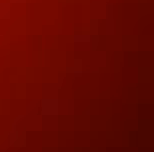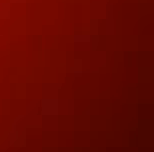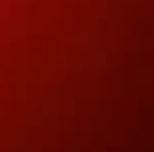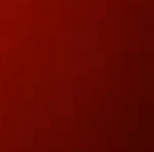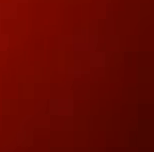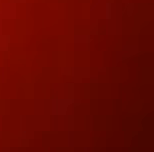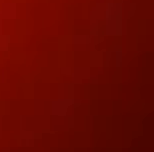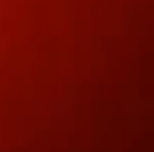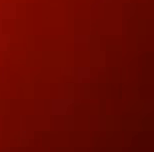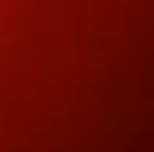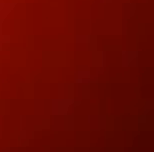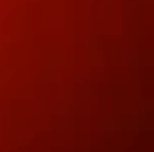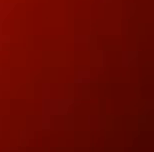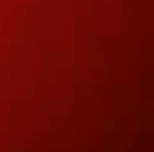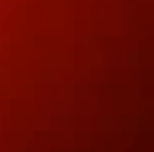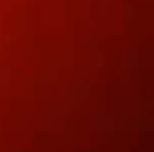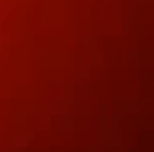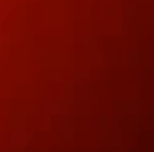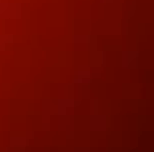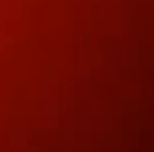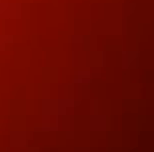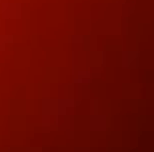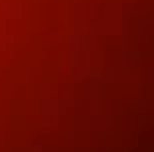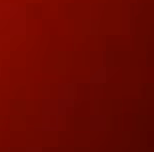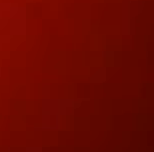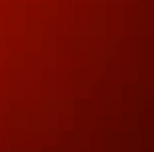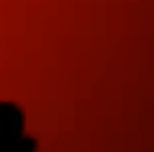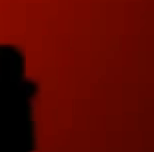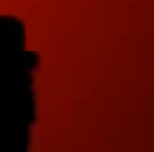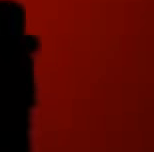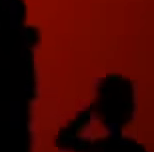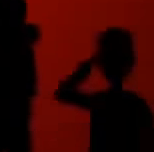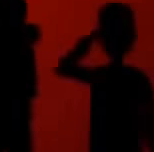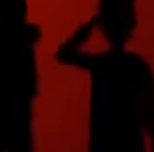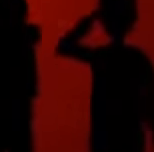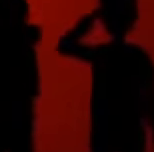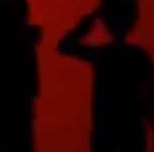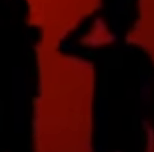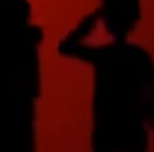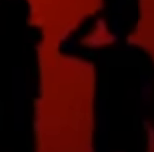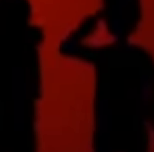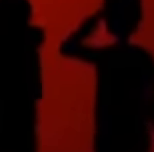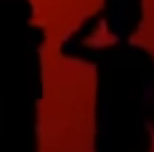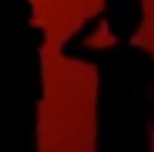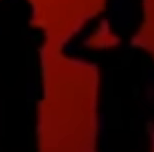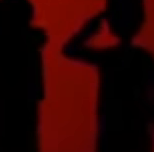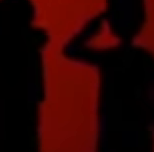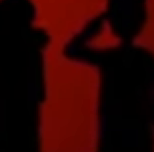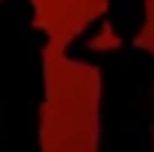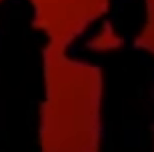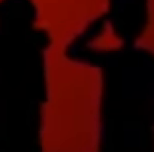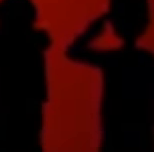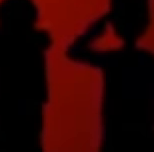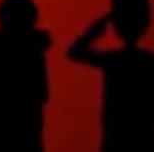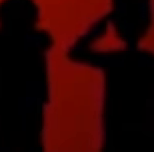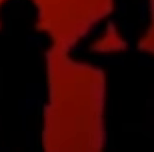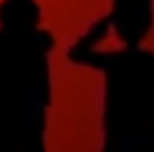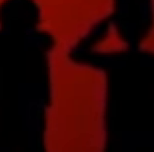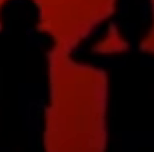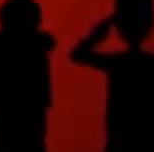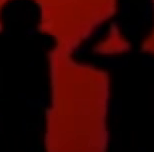alyansa sa militar. In fact, kung tutusin, yun ang sikreto ng pananatili ni Ferdinand Marcos